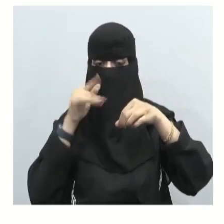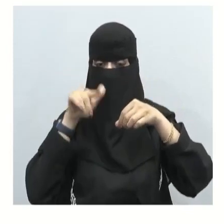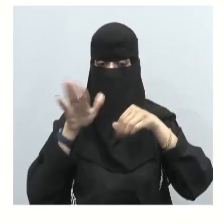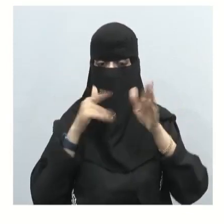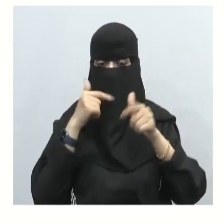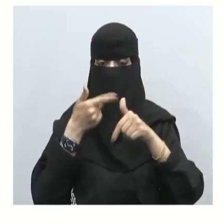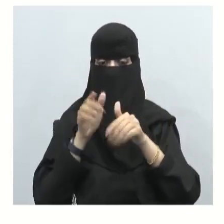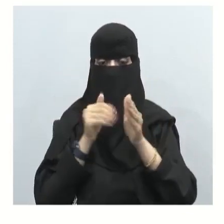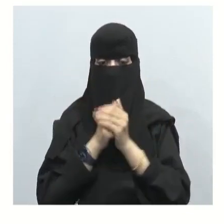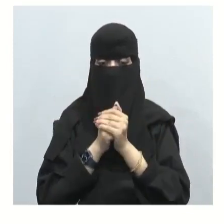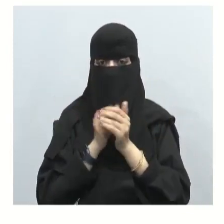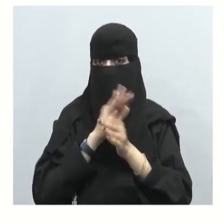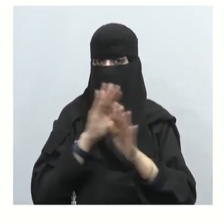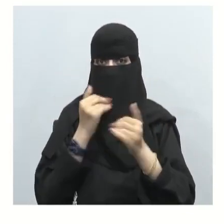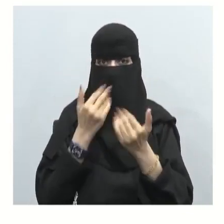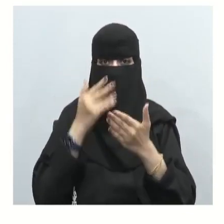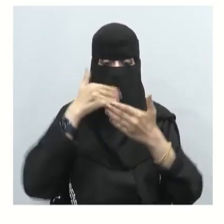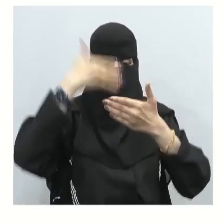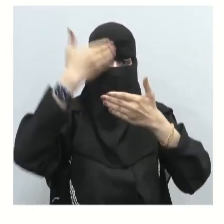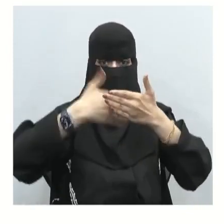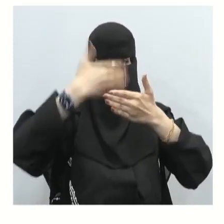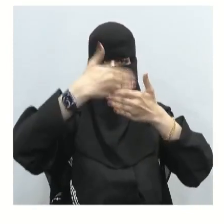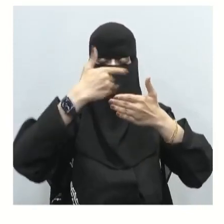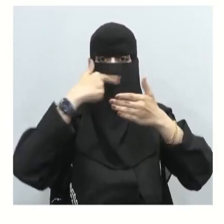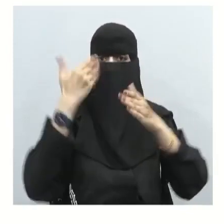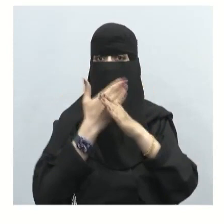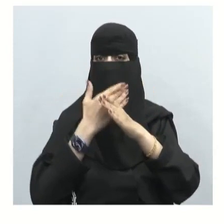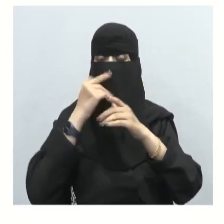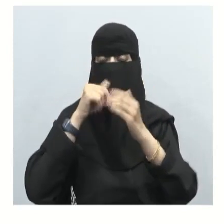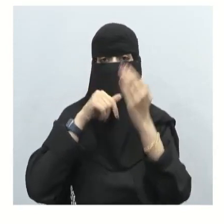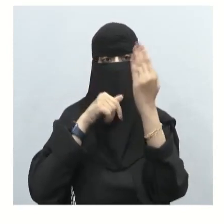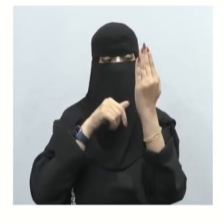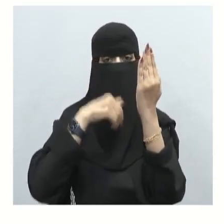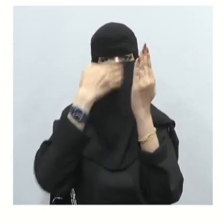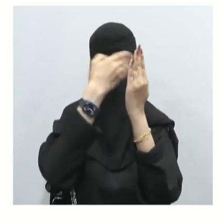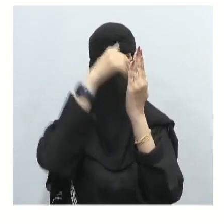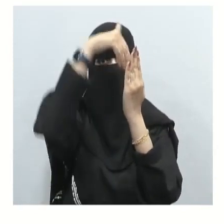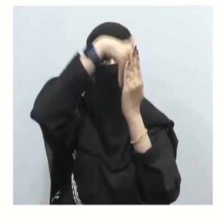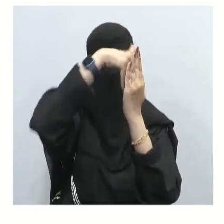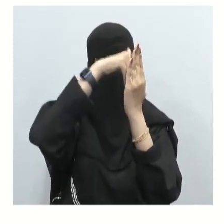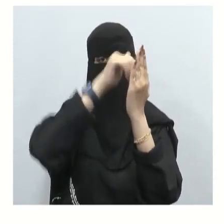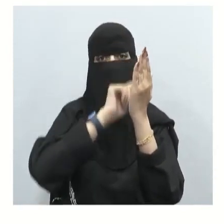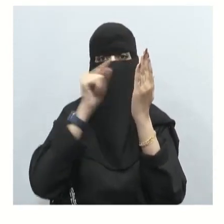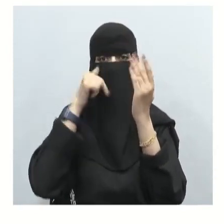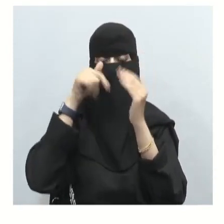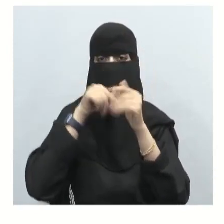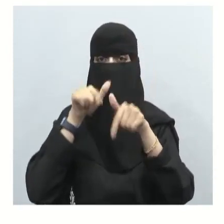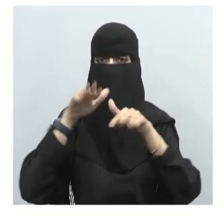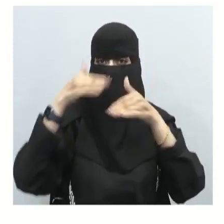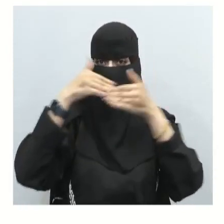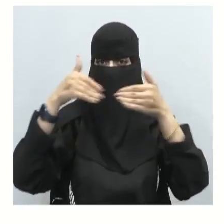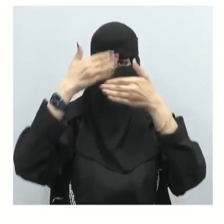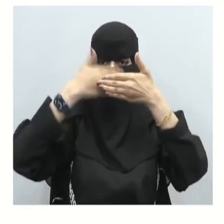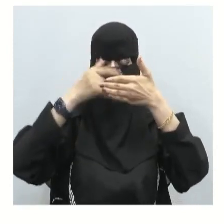لا شيء نراه لماذا بسبب تعامد محوري الاستقطاب اذا عند مرشحي